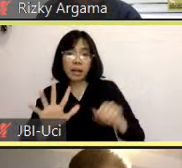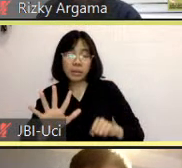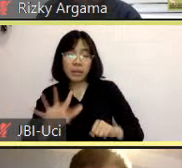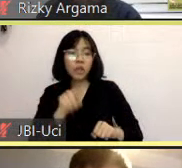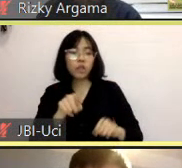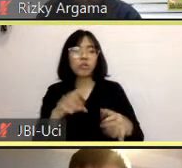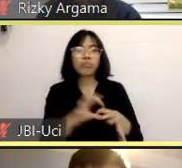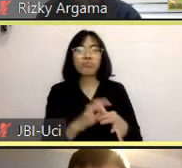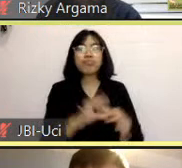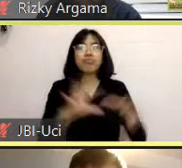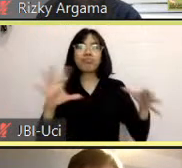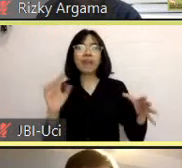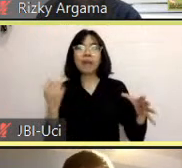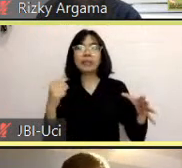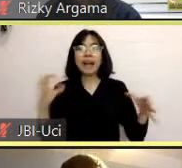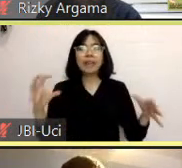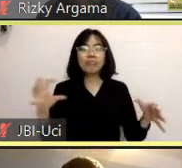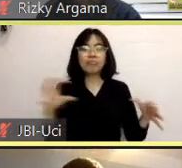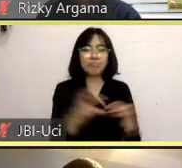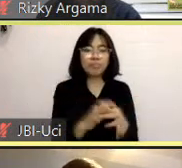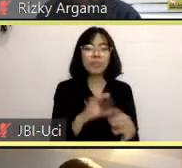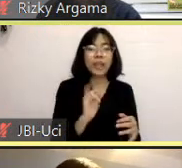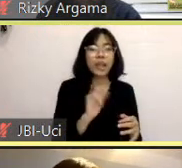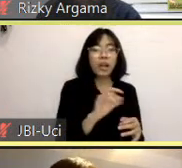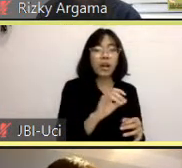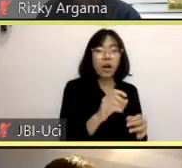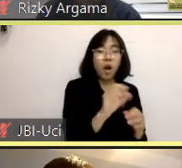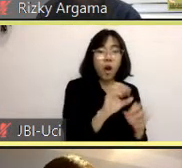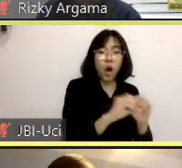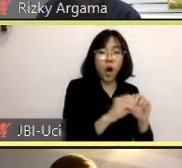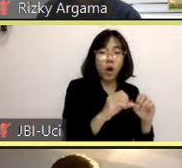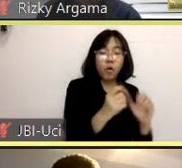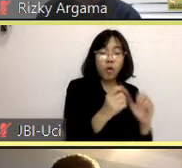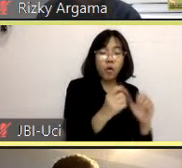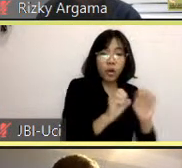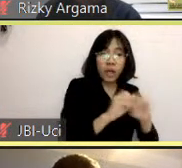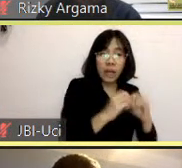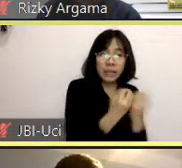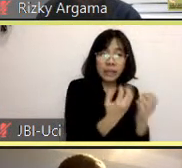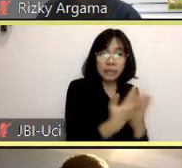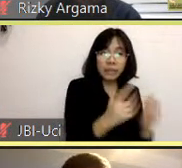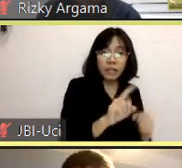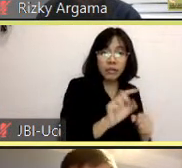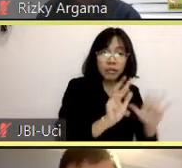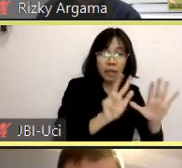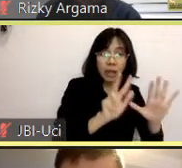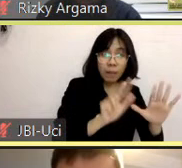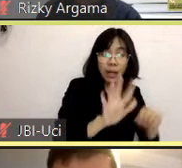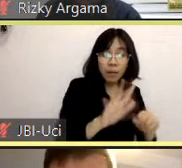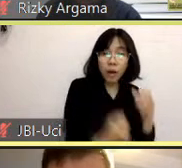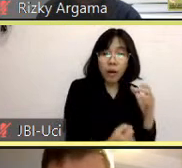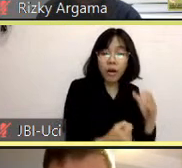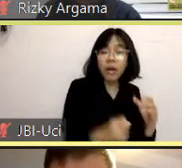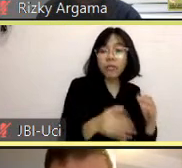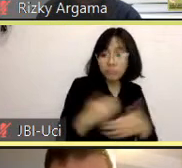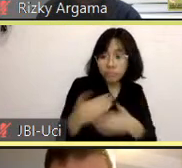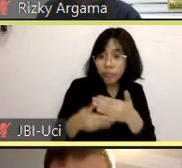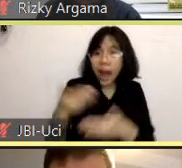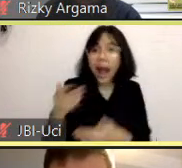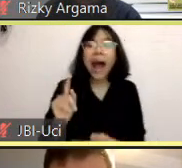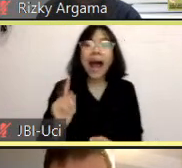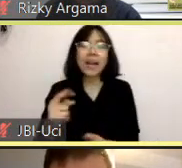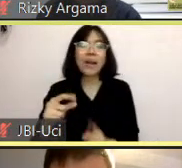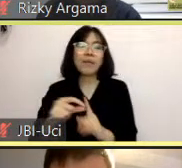seperti bangkit kembali gitu di tahun 2017. Tapi kalau kita lihat runut pasalnya, 2017, kemudian ada Undang-Undang Ormas